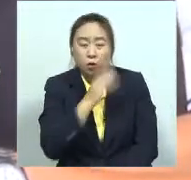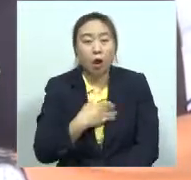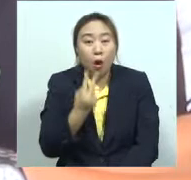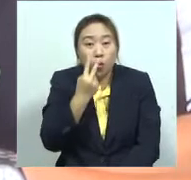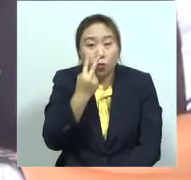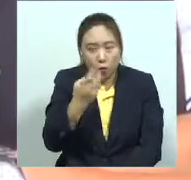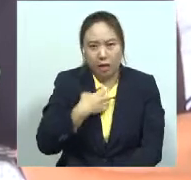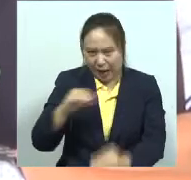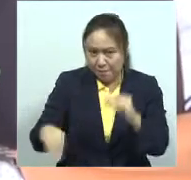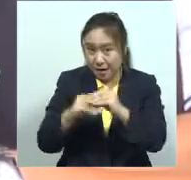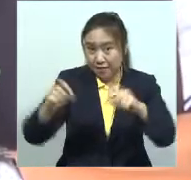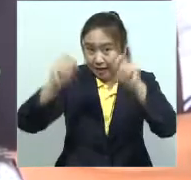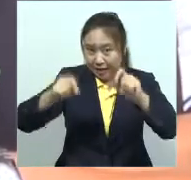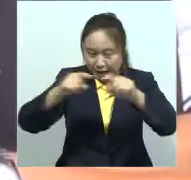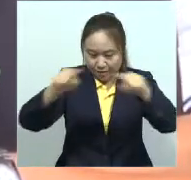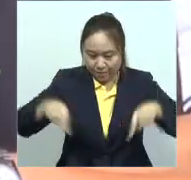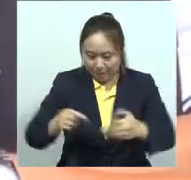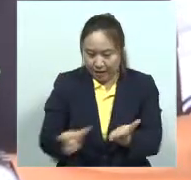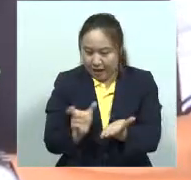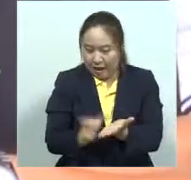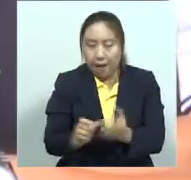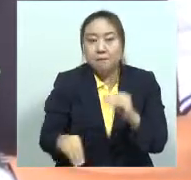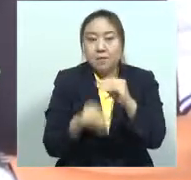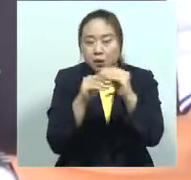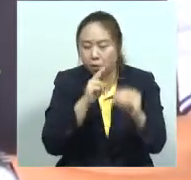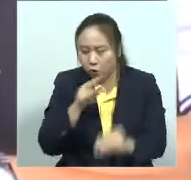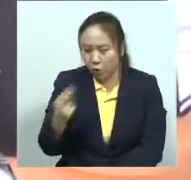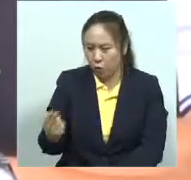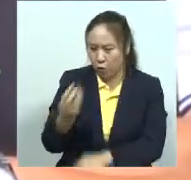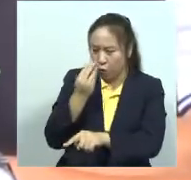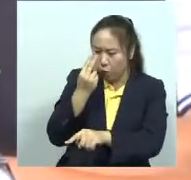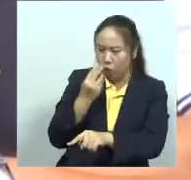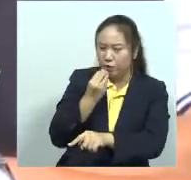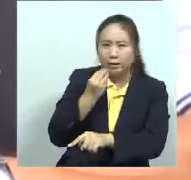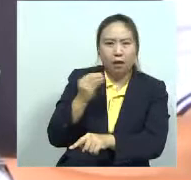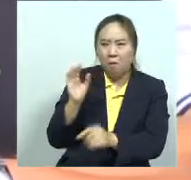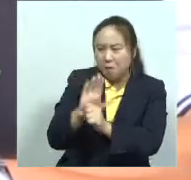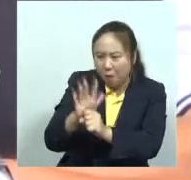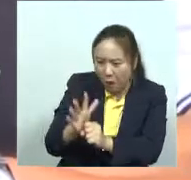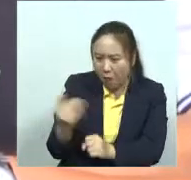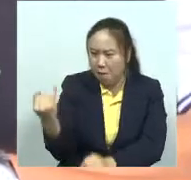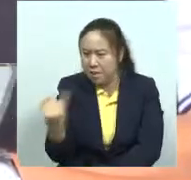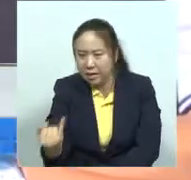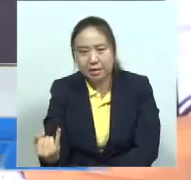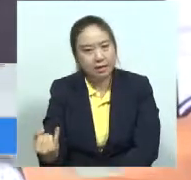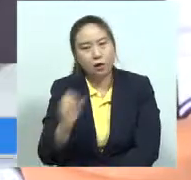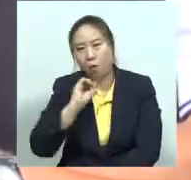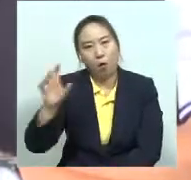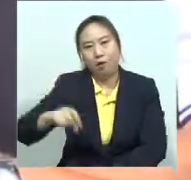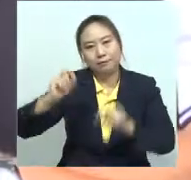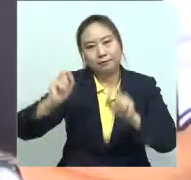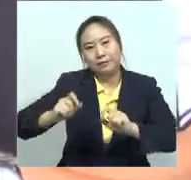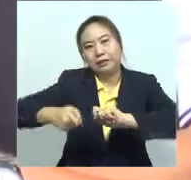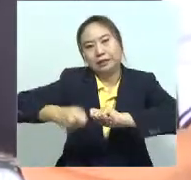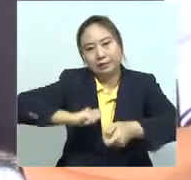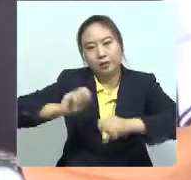พไม่ดีหรือว่าอาหารไม่พอจนถึงระดับหนึ่งจะต้องบอกเลิกสัญญาหรือว่าจะต้องปรับหรือจะต้องดำเนินการ